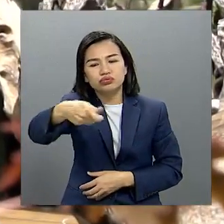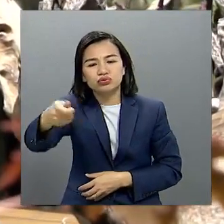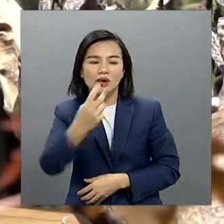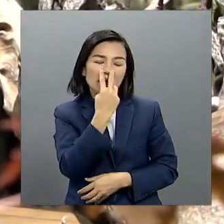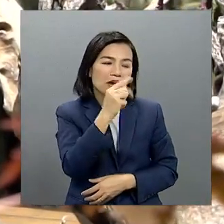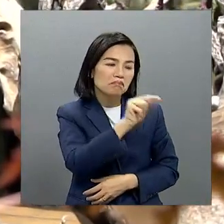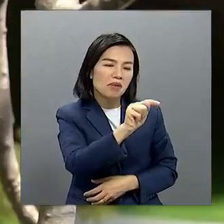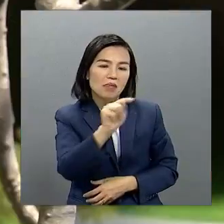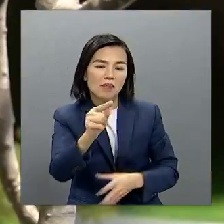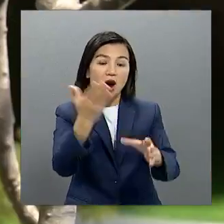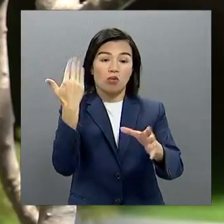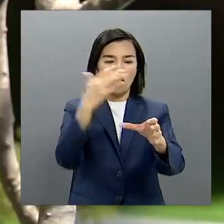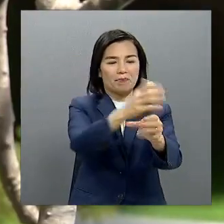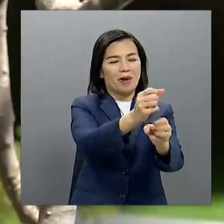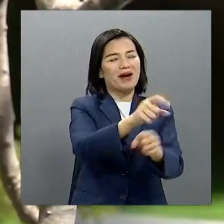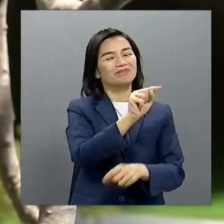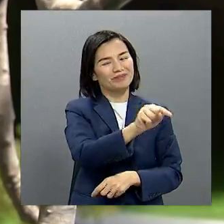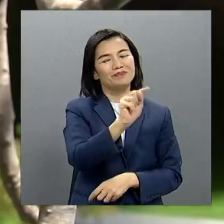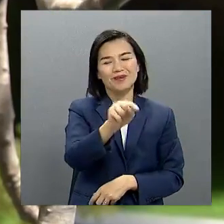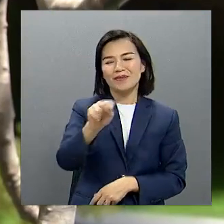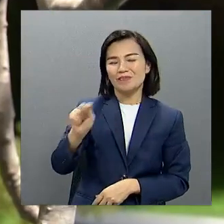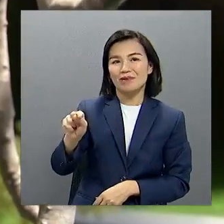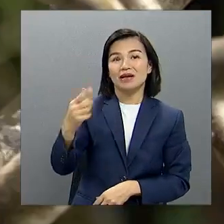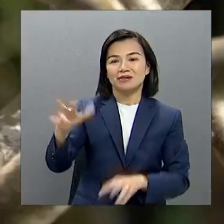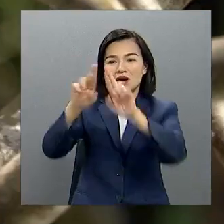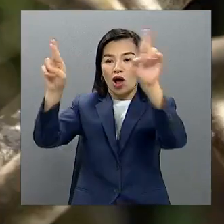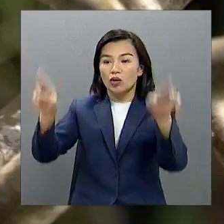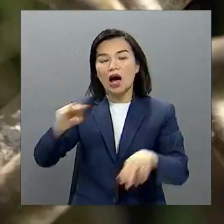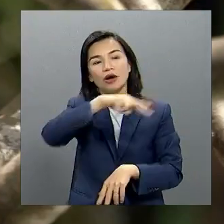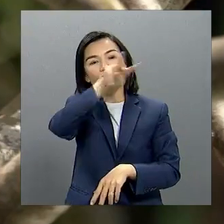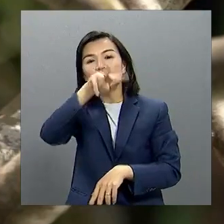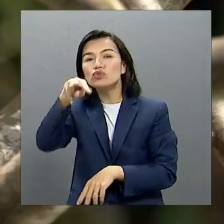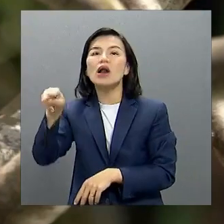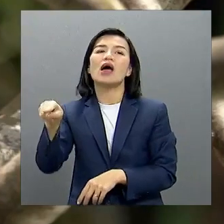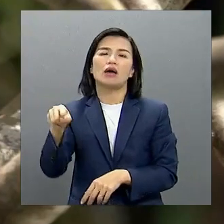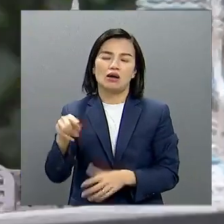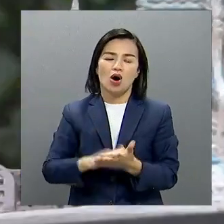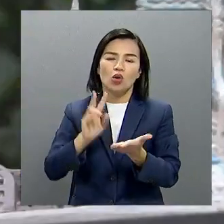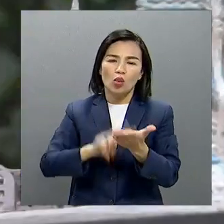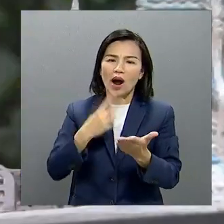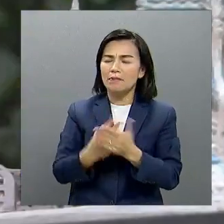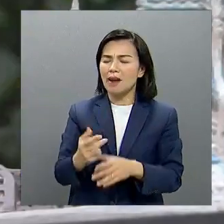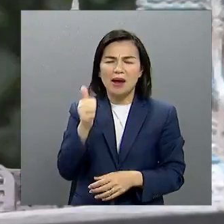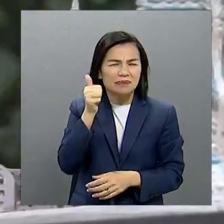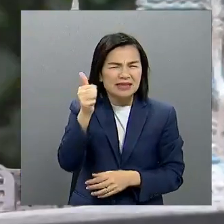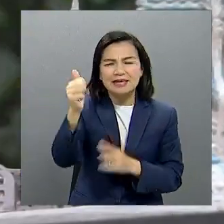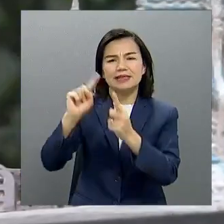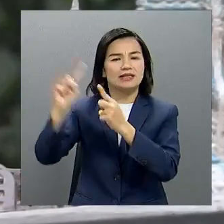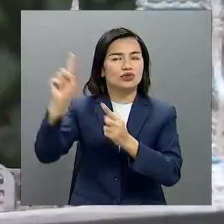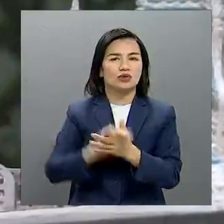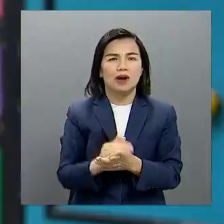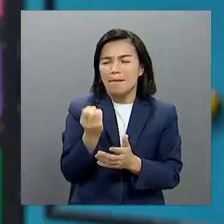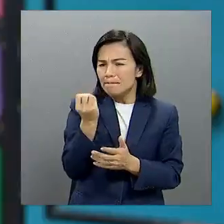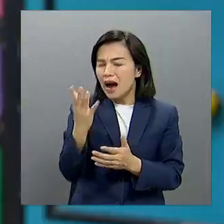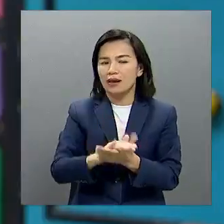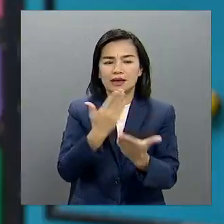านทำอยู่มาดูแลร้านอันนั้นแหละคือกำไรที่ดีมากที่สุดแล้วมากกว่ากำไรในแต่ละวันแต่ละเดือน